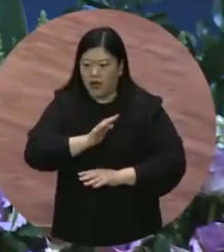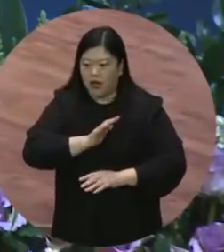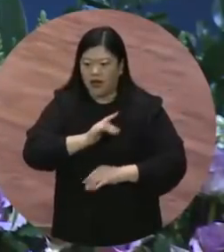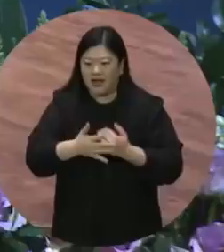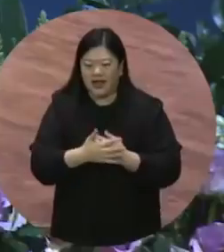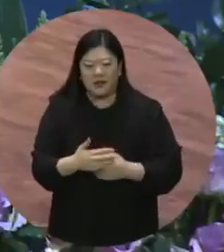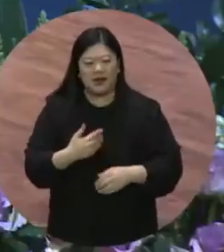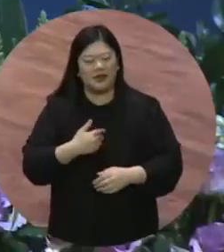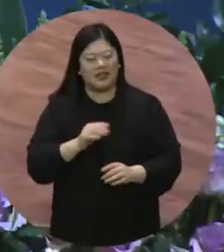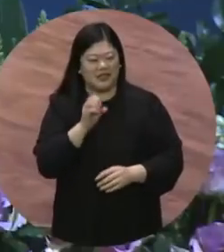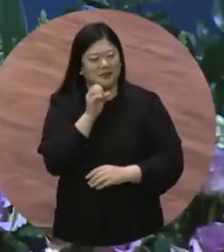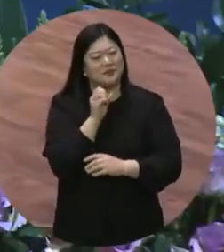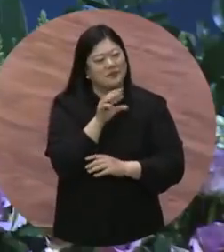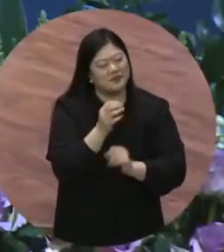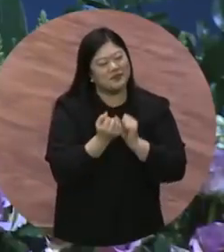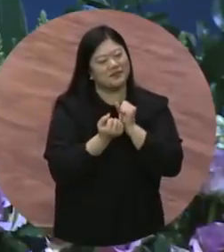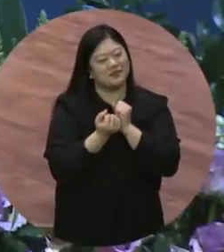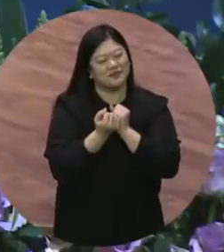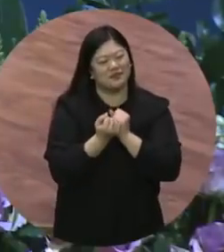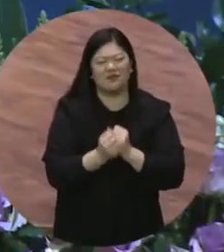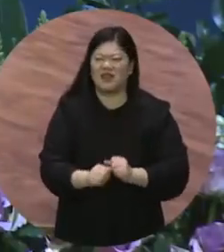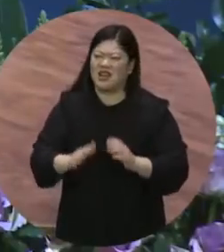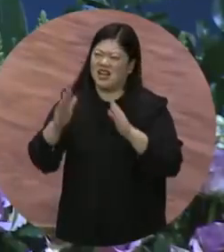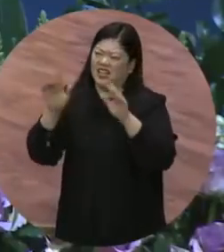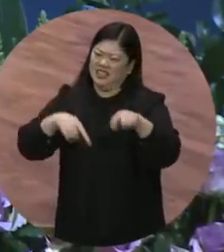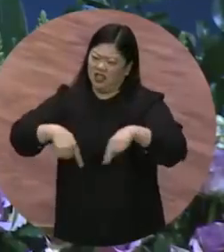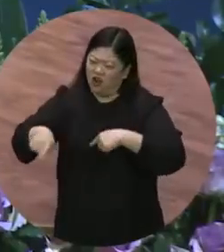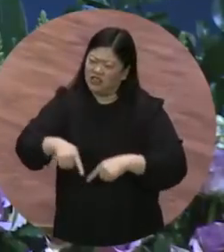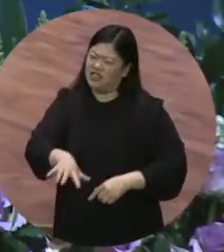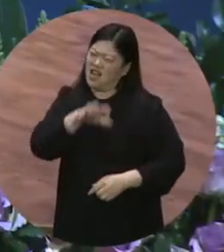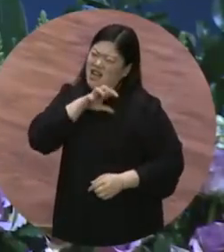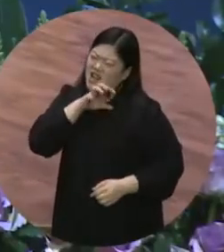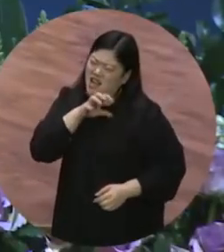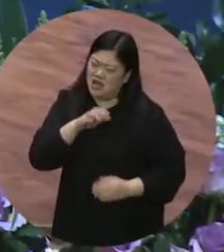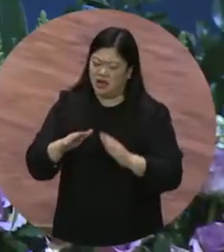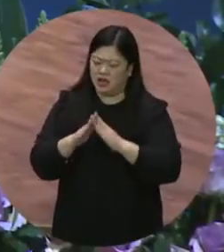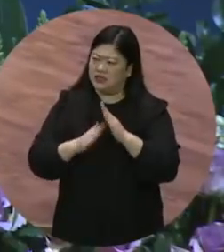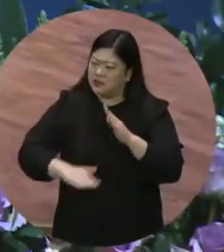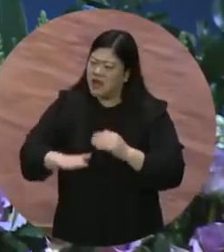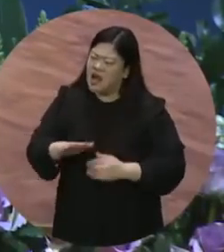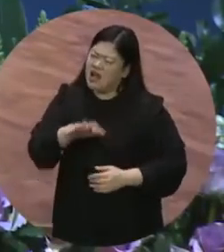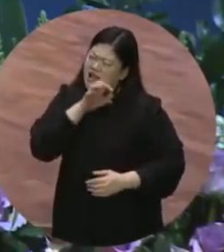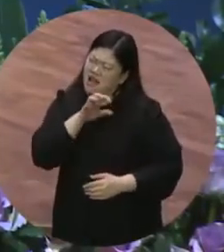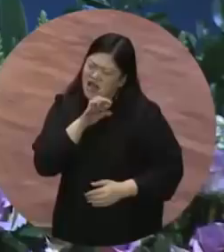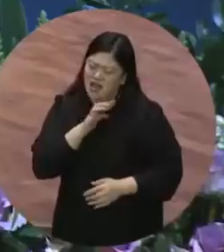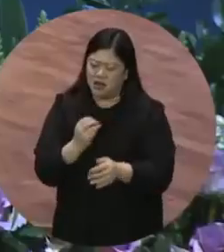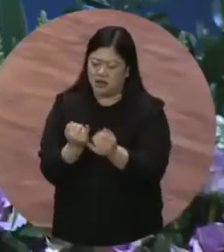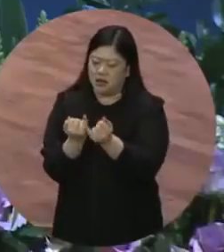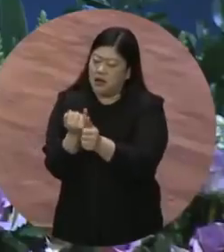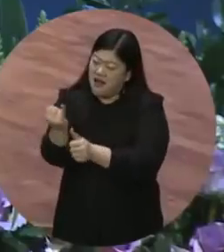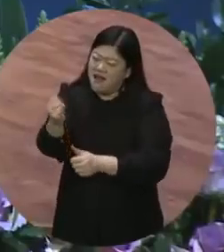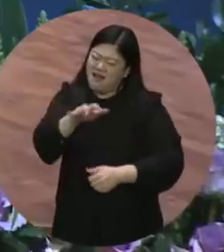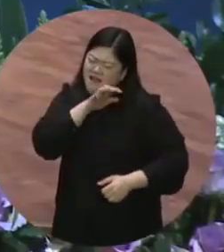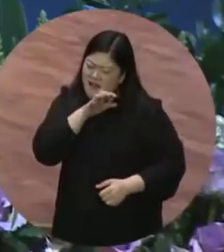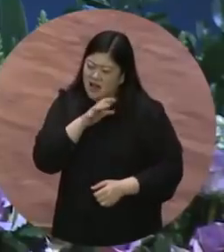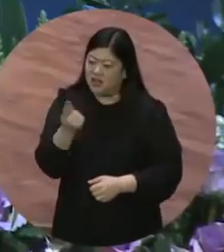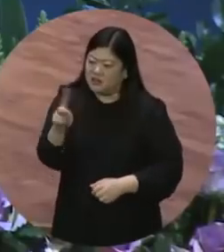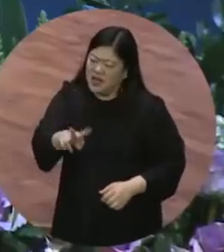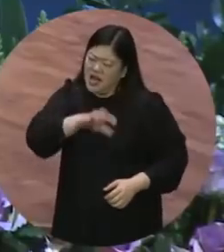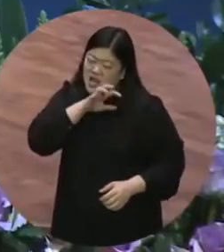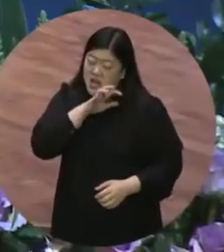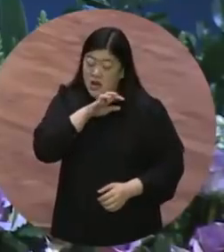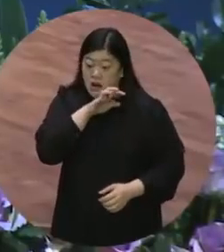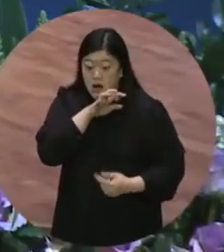정치에 대해서 화가 가득해요. 가정, 또 아내 얘기하면 더 화를 냅니다. 자식들 막 화를 내요. TV를 봐도 화를